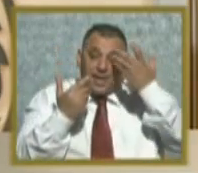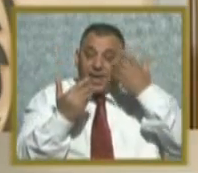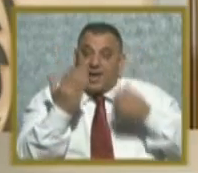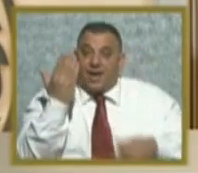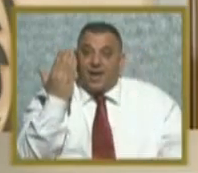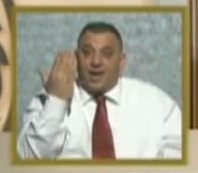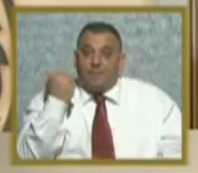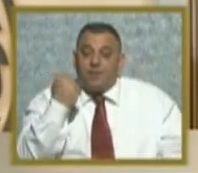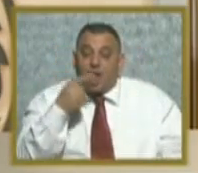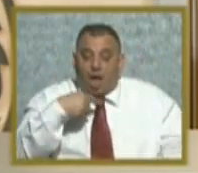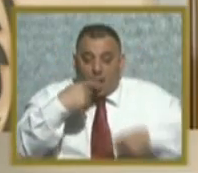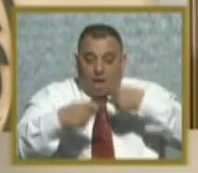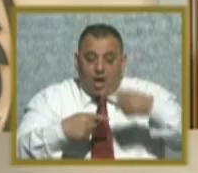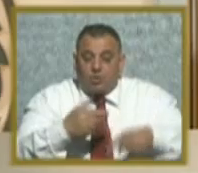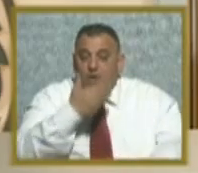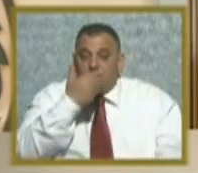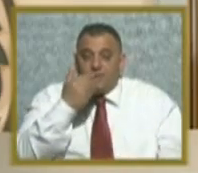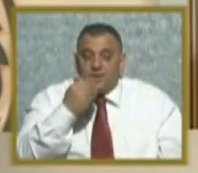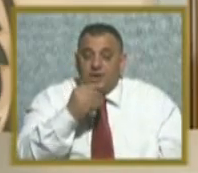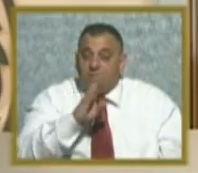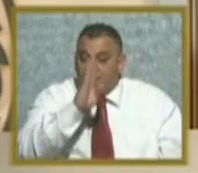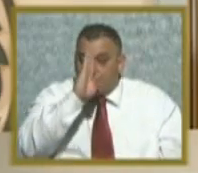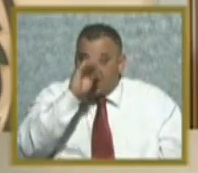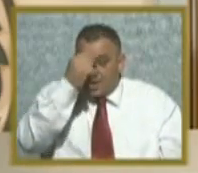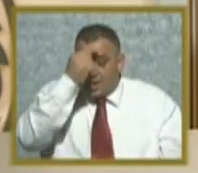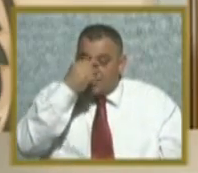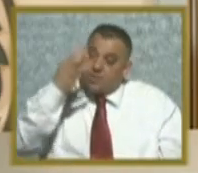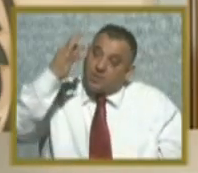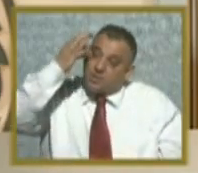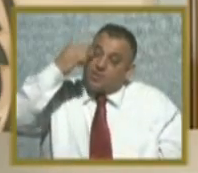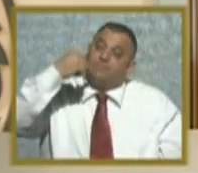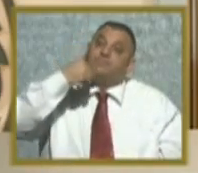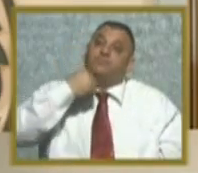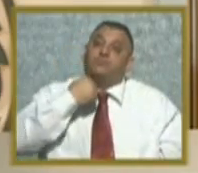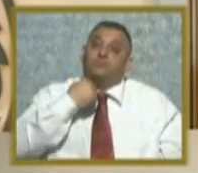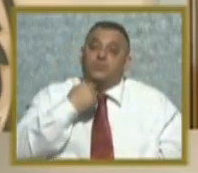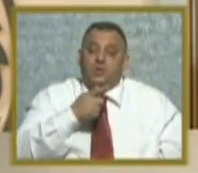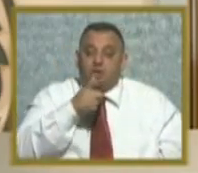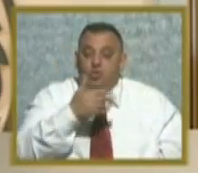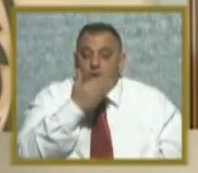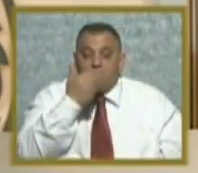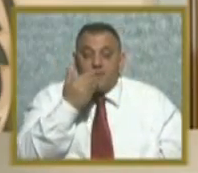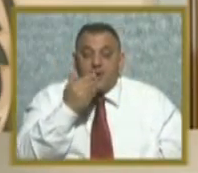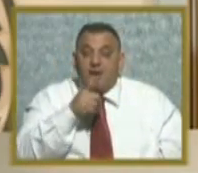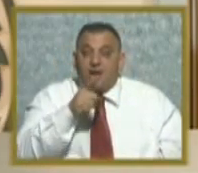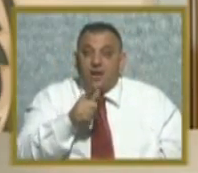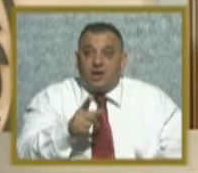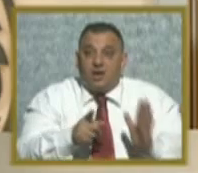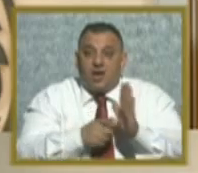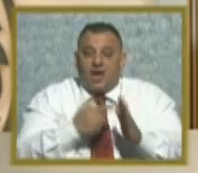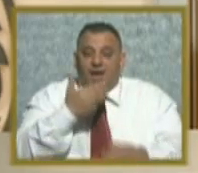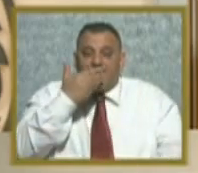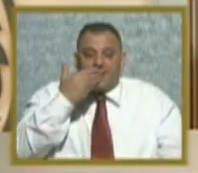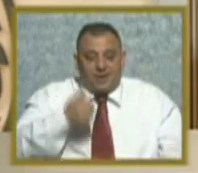وهي حريصة على صيام الاثنين والخميس، تقول لما أضع القطرة أشعر بطعمها في الفم، ما حكم الصيام؟ يا أم إبراهيم صومك